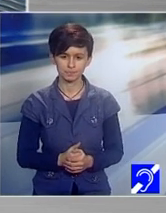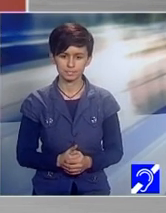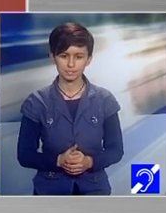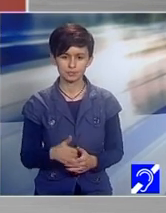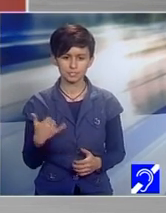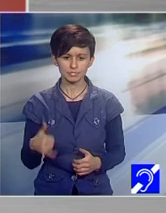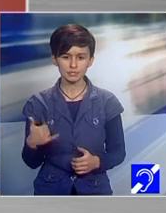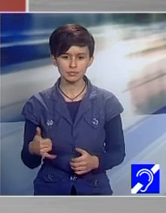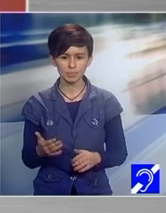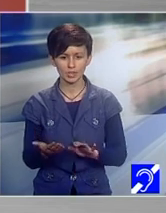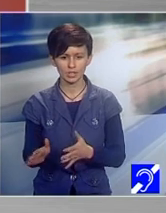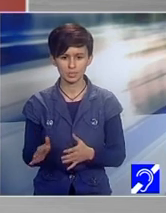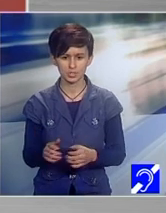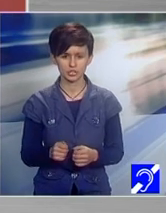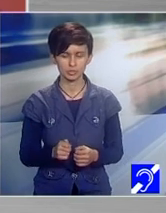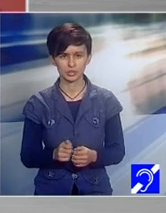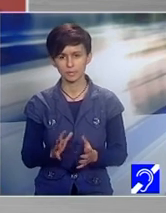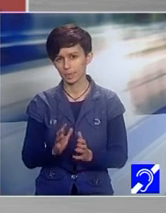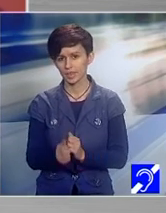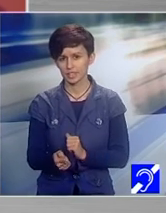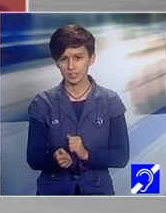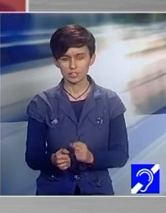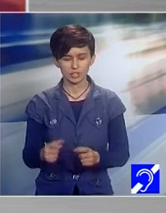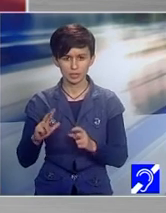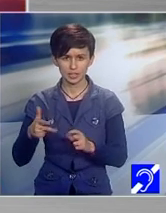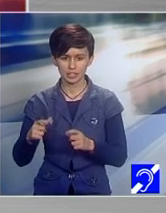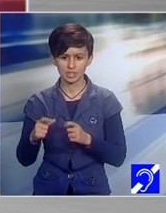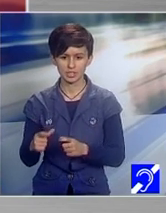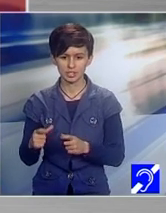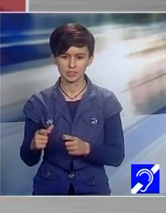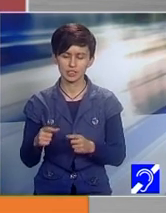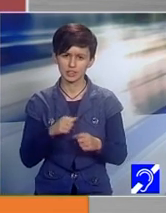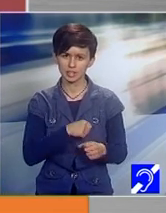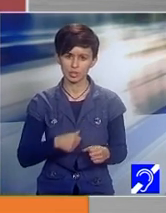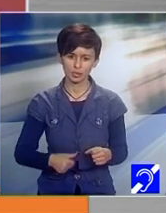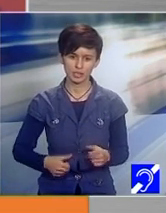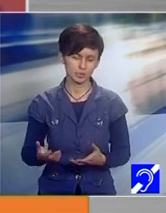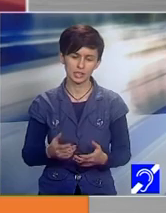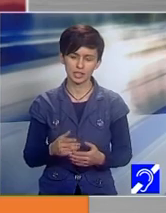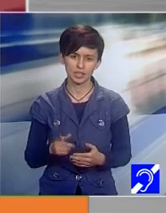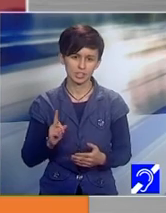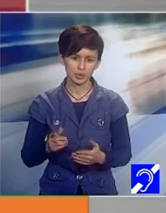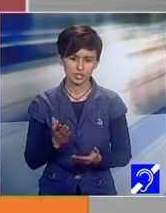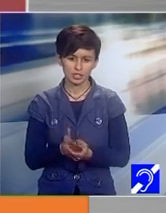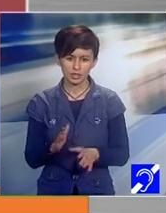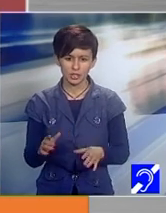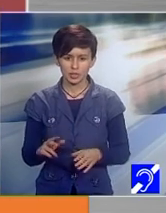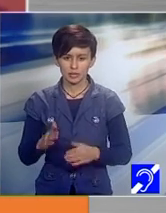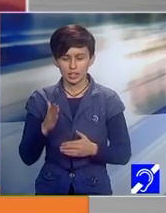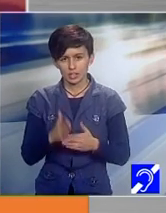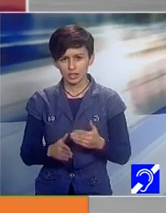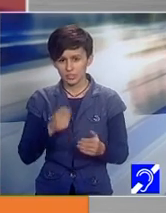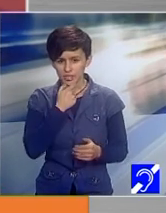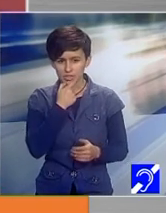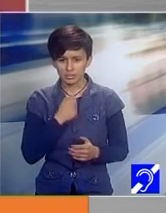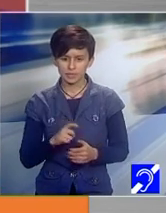să spargem în a treia sală de operație, pe care urmează să o finalizăm, sper, până la sfârșitul anului. Deci n-am terminat din